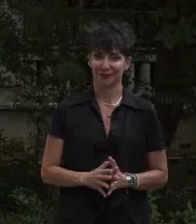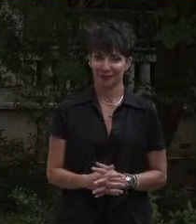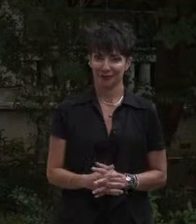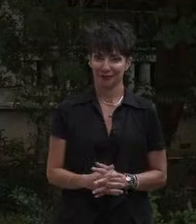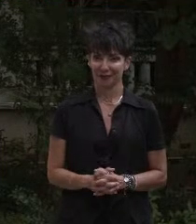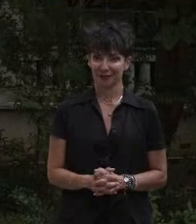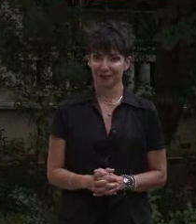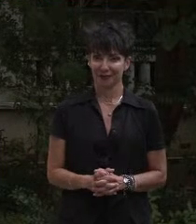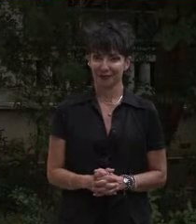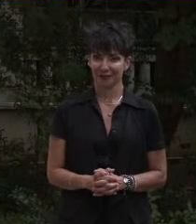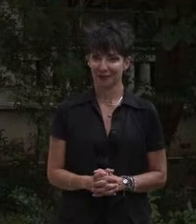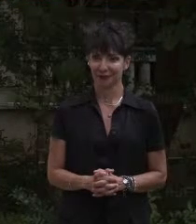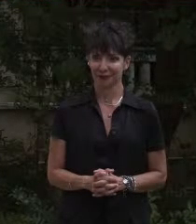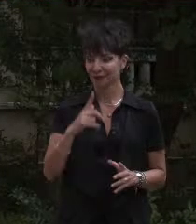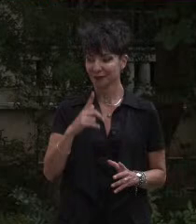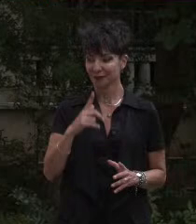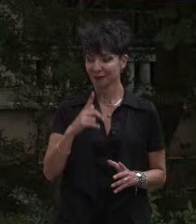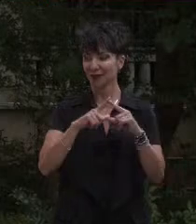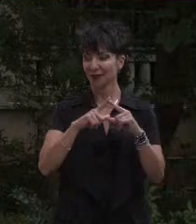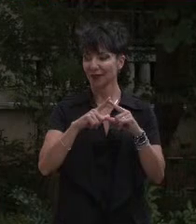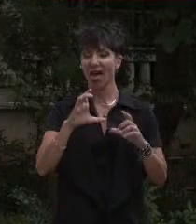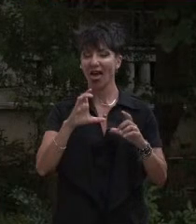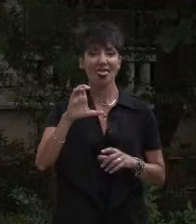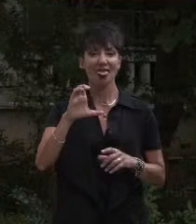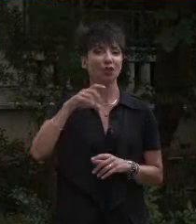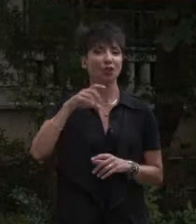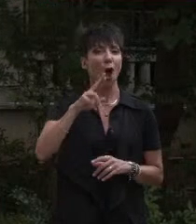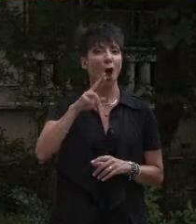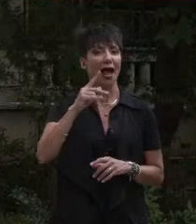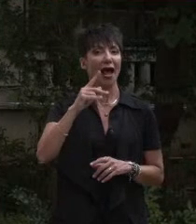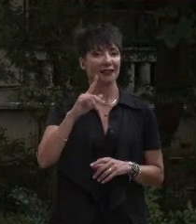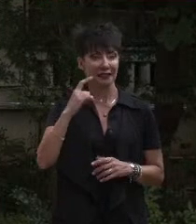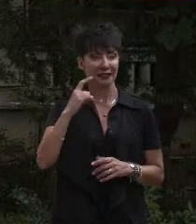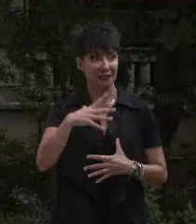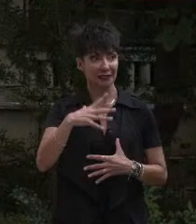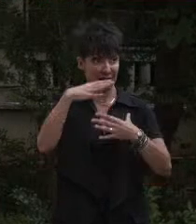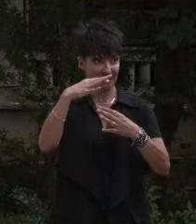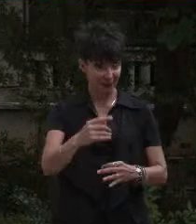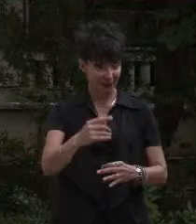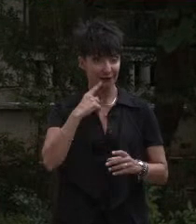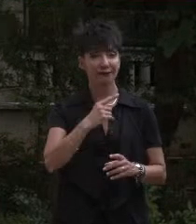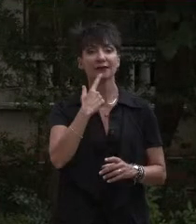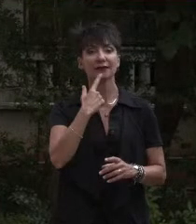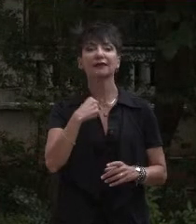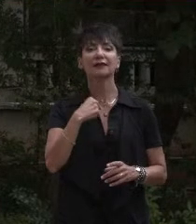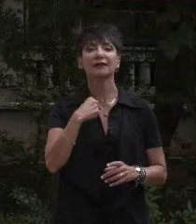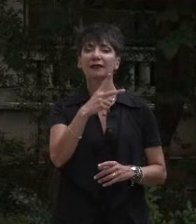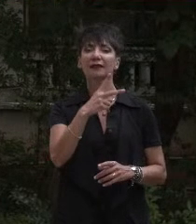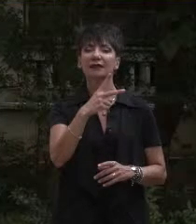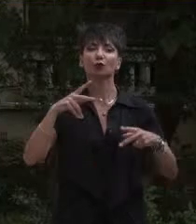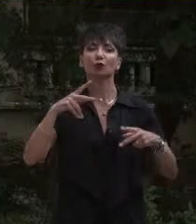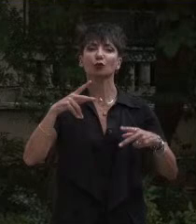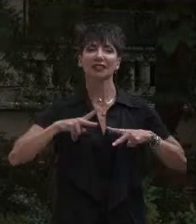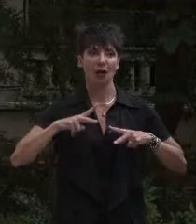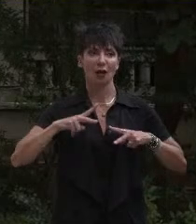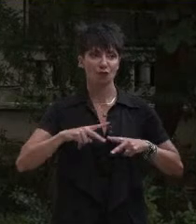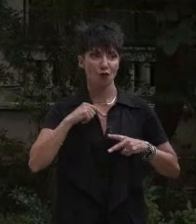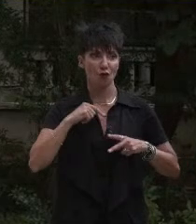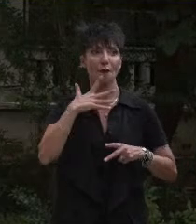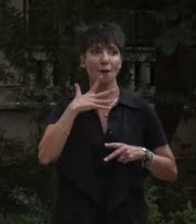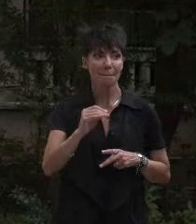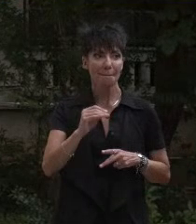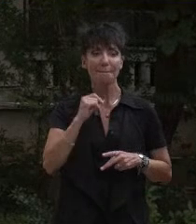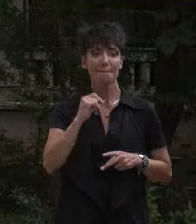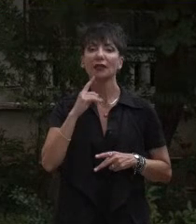Καλούμε τον κύριο Δετοράκη Εμμανουήλ, εκπρόσωπο του Υπουργού του Λευθέρη Αυγενάκη, για να παραδώσει τον έπαινο στο